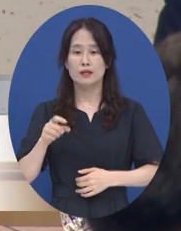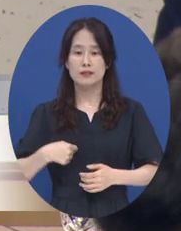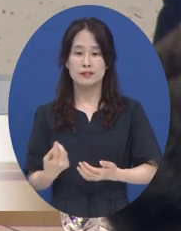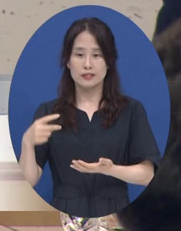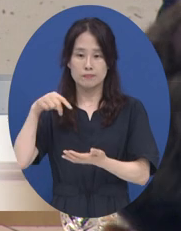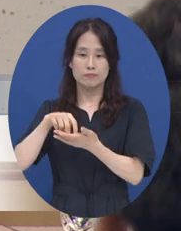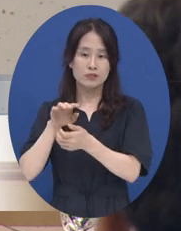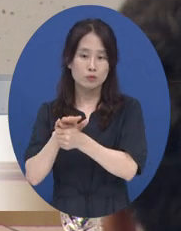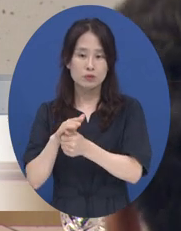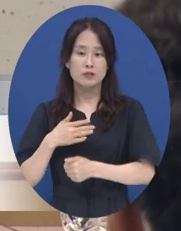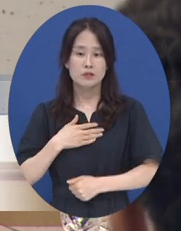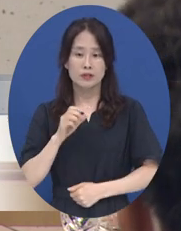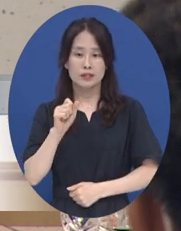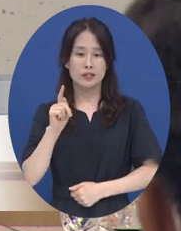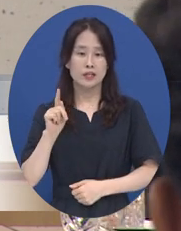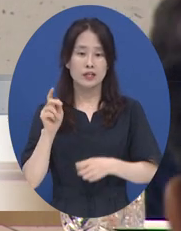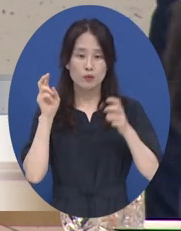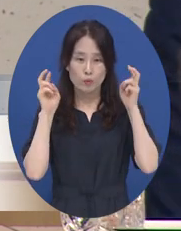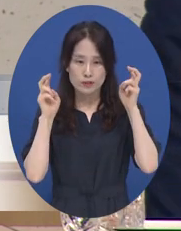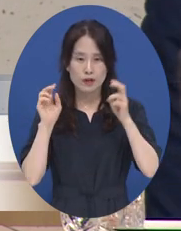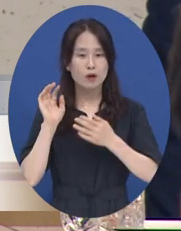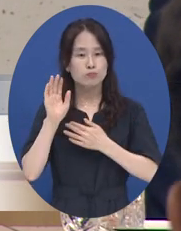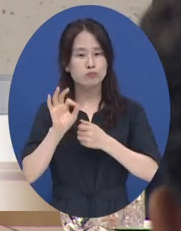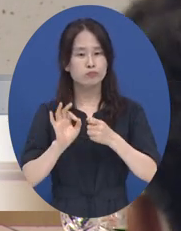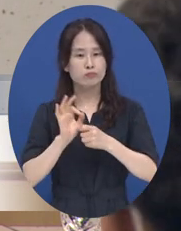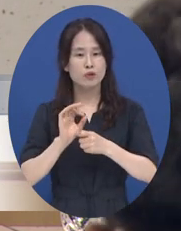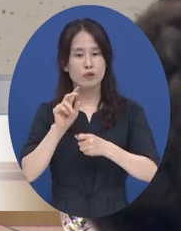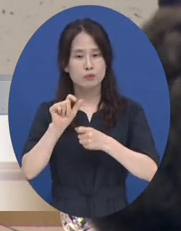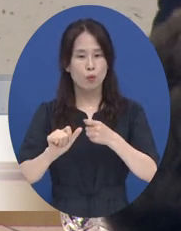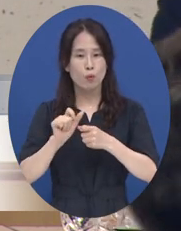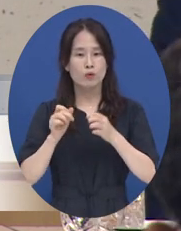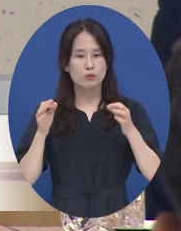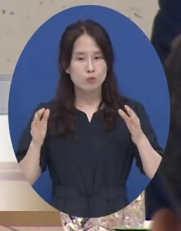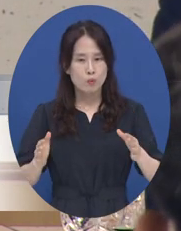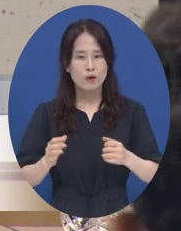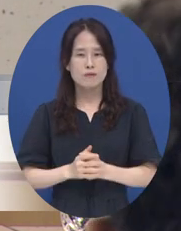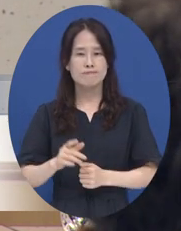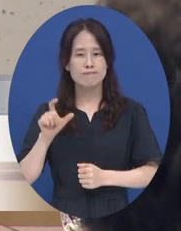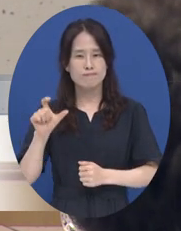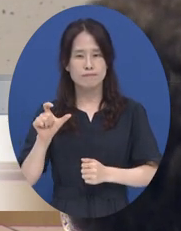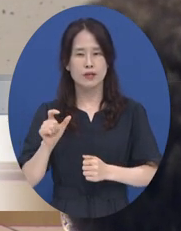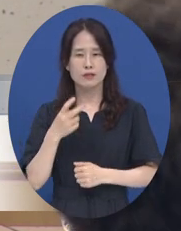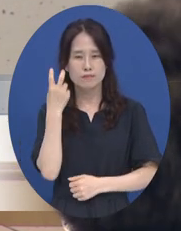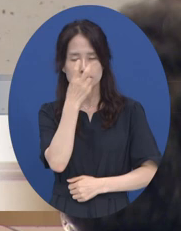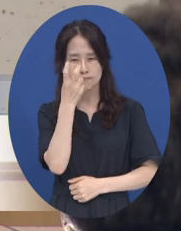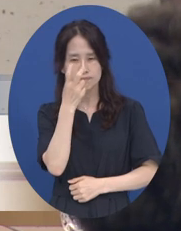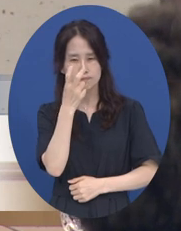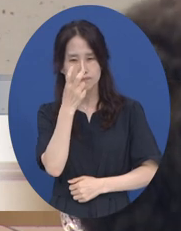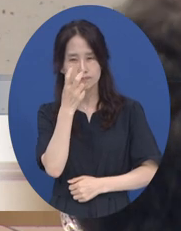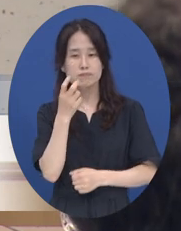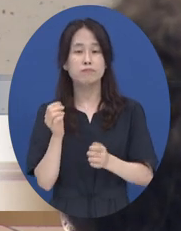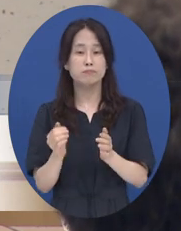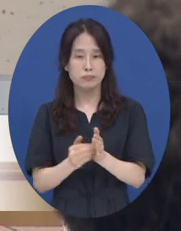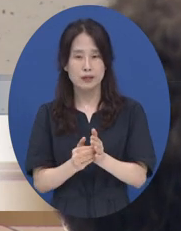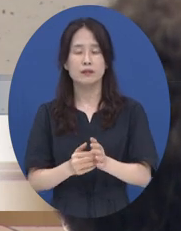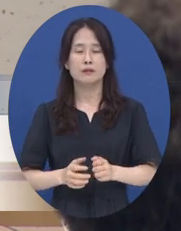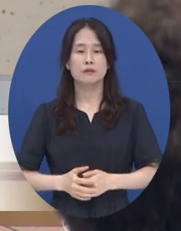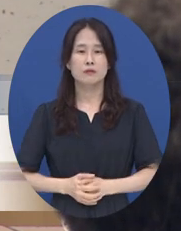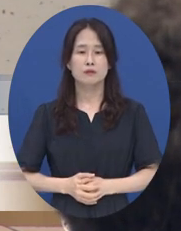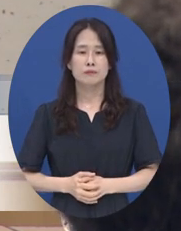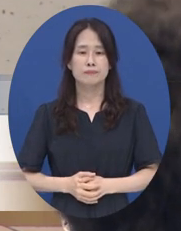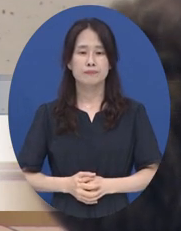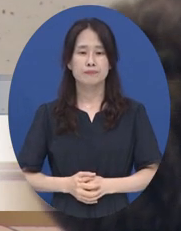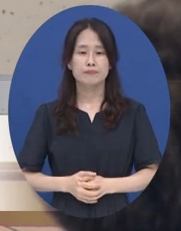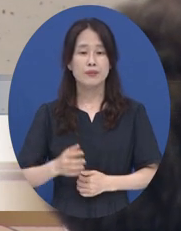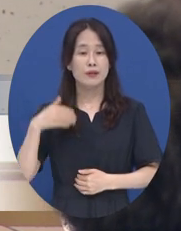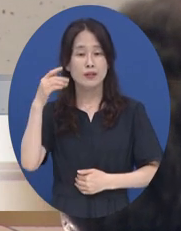지원을 저희 SK그룹이 향후 10년에서 15년간에 걸쳐서 아까 말씀드린 대로 이제 이거는 강한 드라이브를